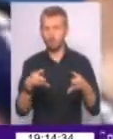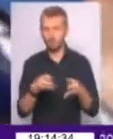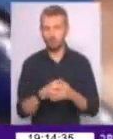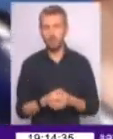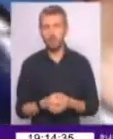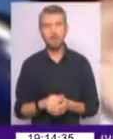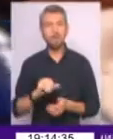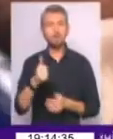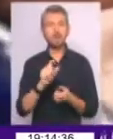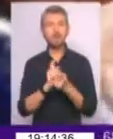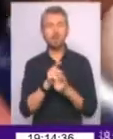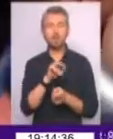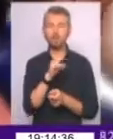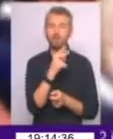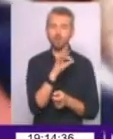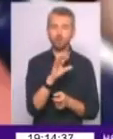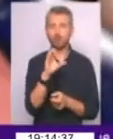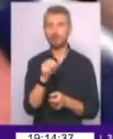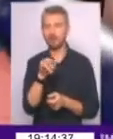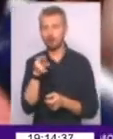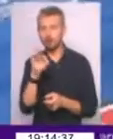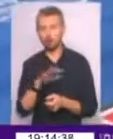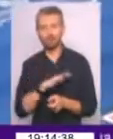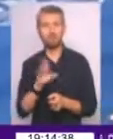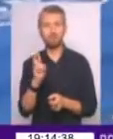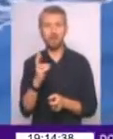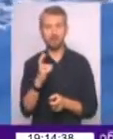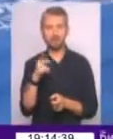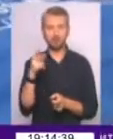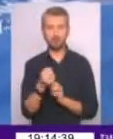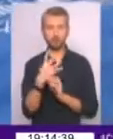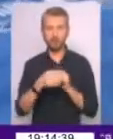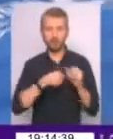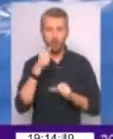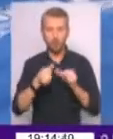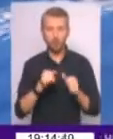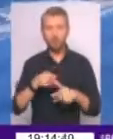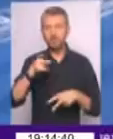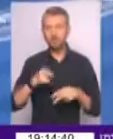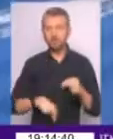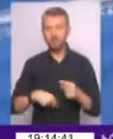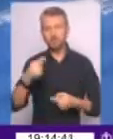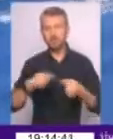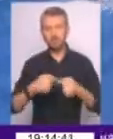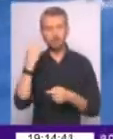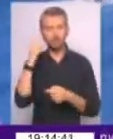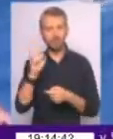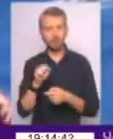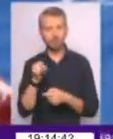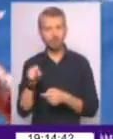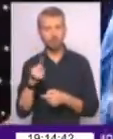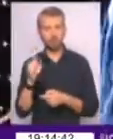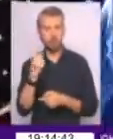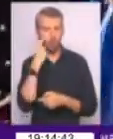Нагадаємо, перший бій Ломаченка та Салідо відбувся у березні 2014 року і завершився спірною перемогою Орландо за